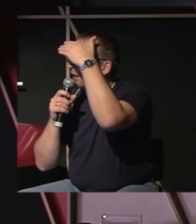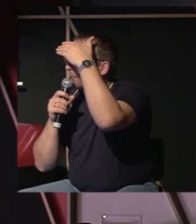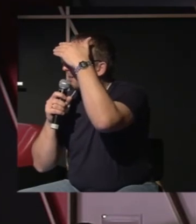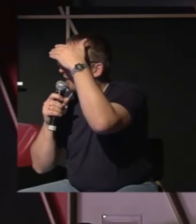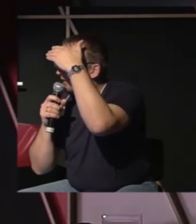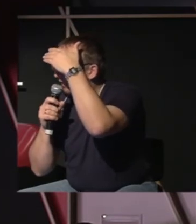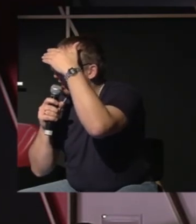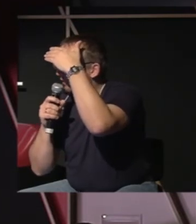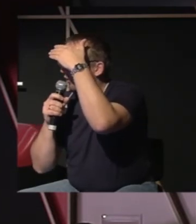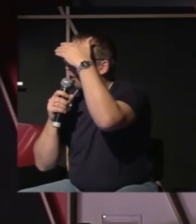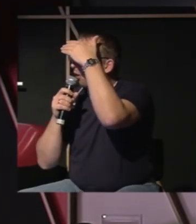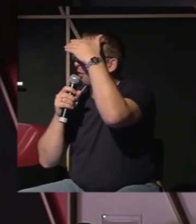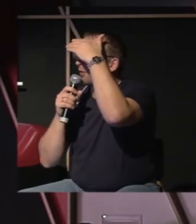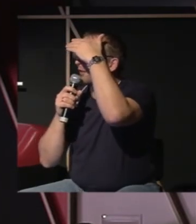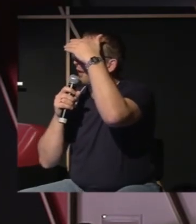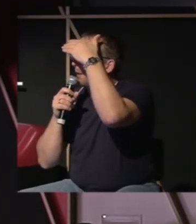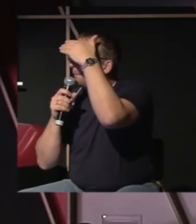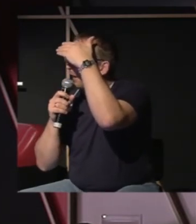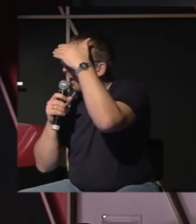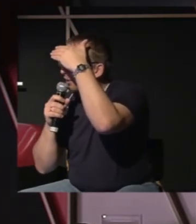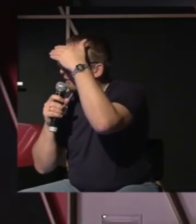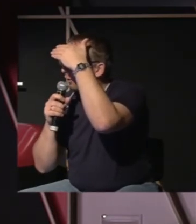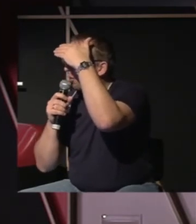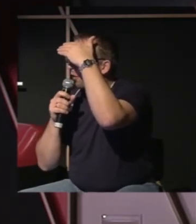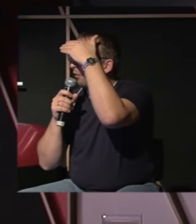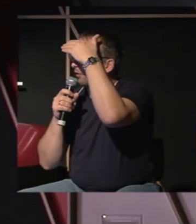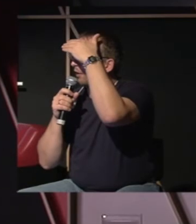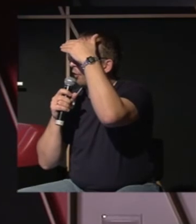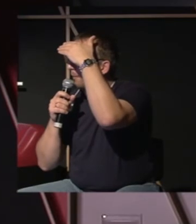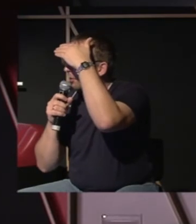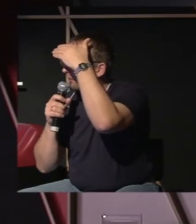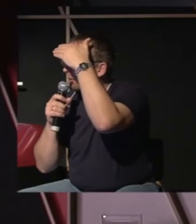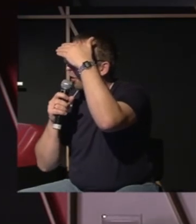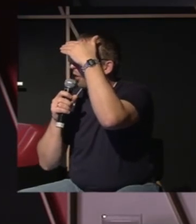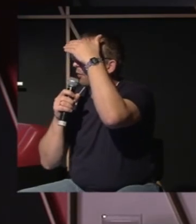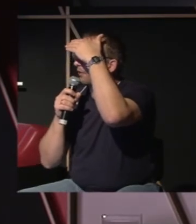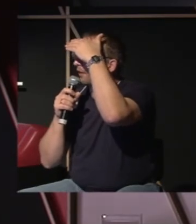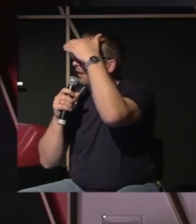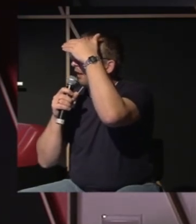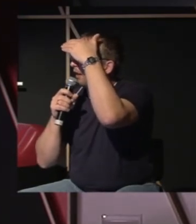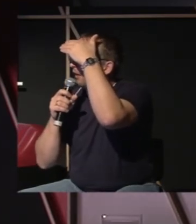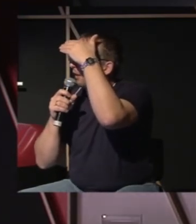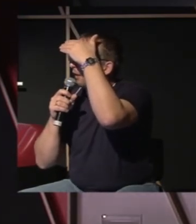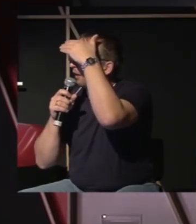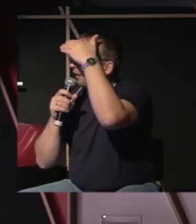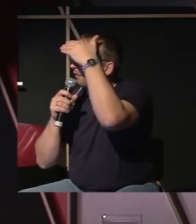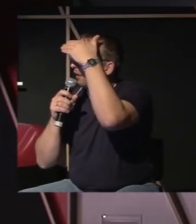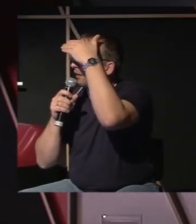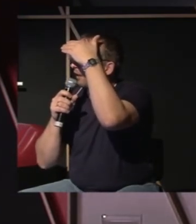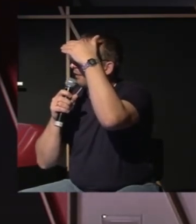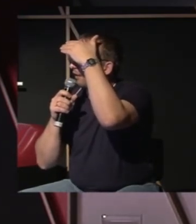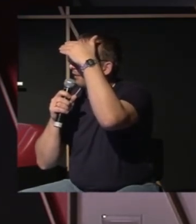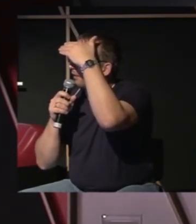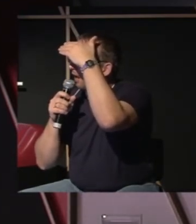vielleicht spezielle Tickets für Gehörlose, Bereiche für Gehörlose, Dolmetscher für Gehörlose, kann